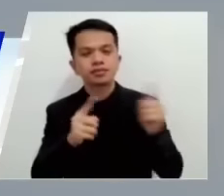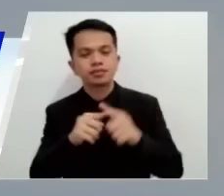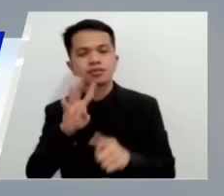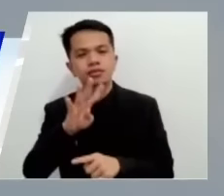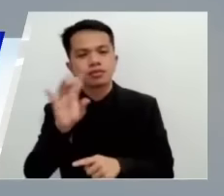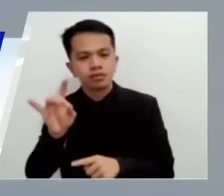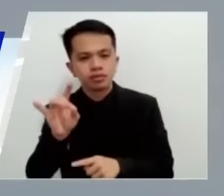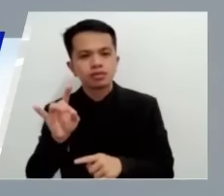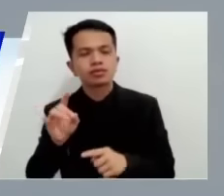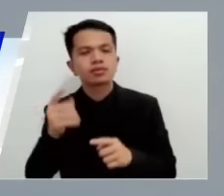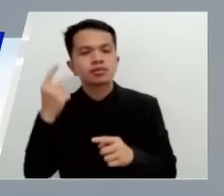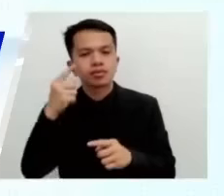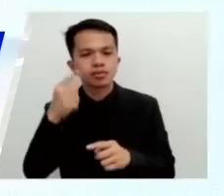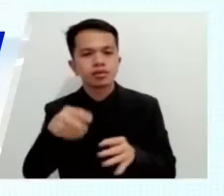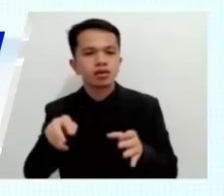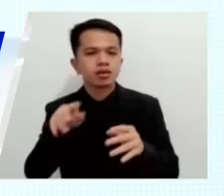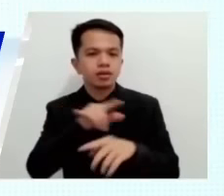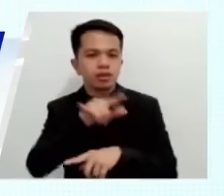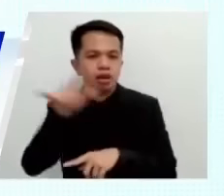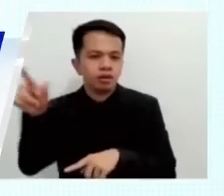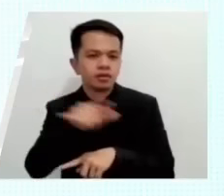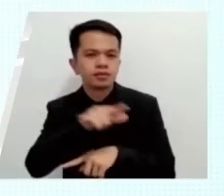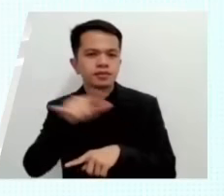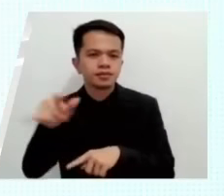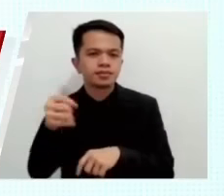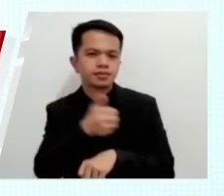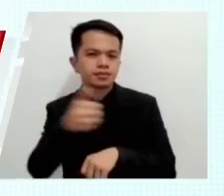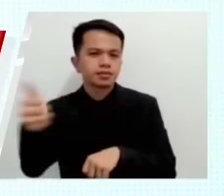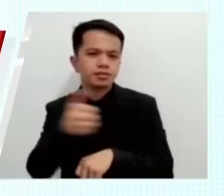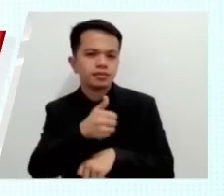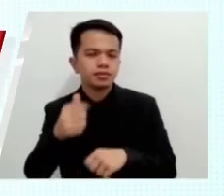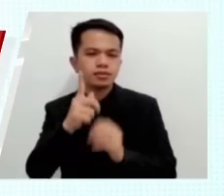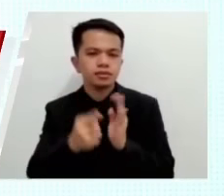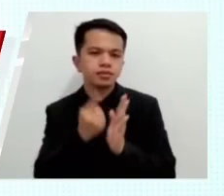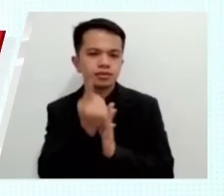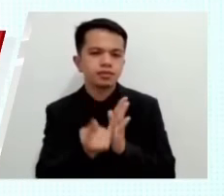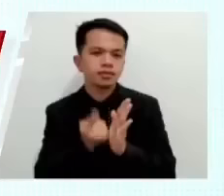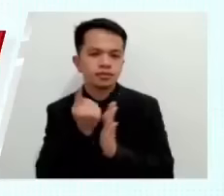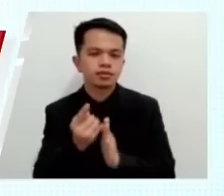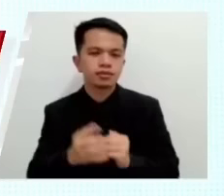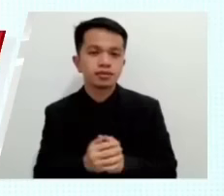at landings kada oras. We can begin the work of modernizing our